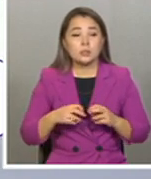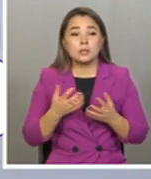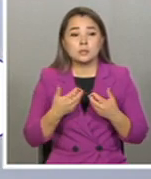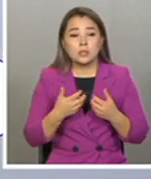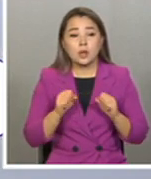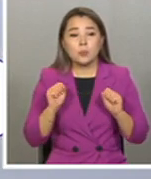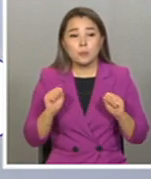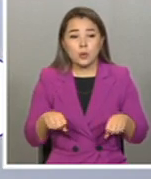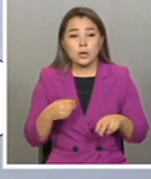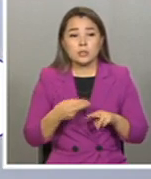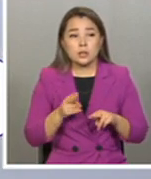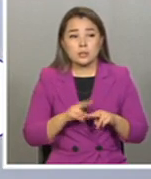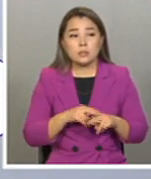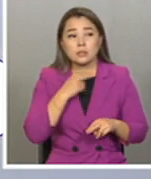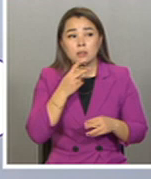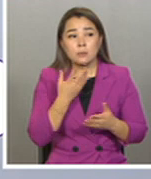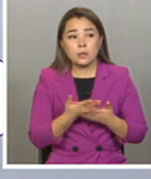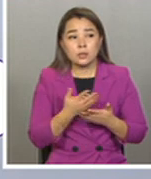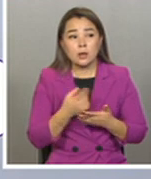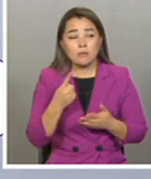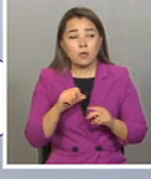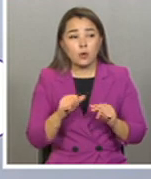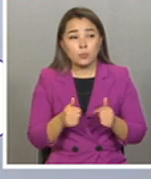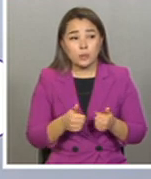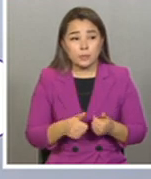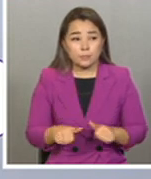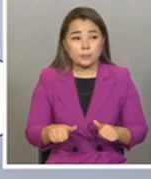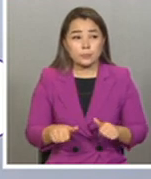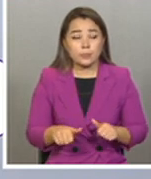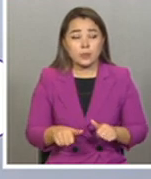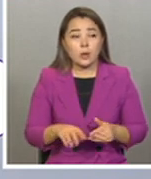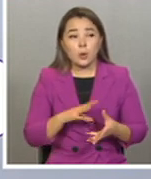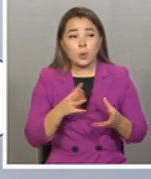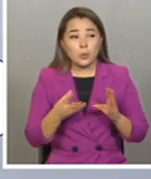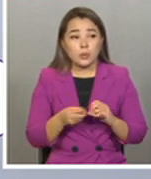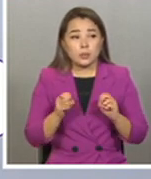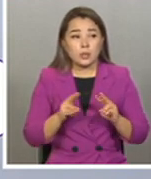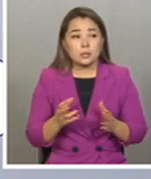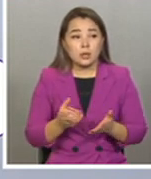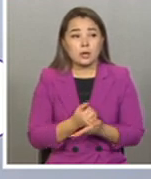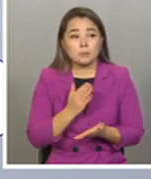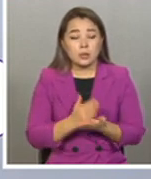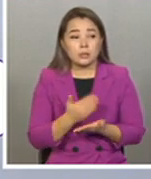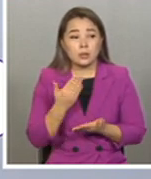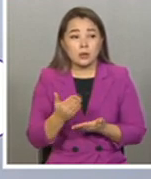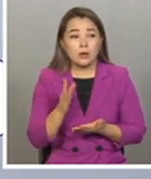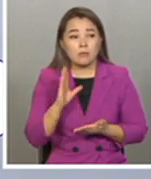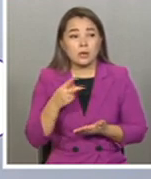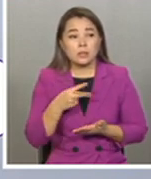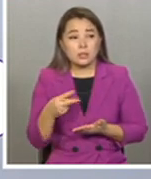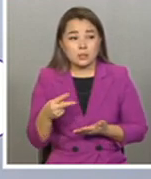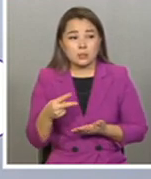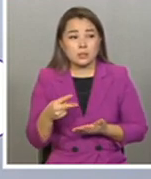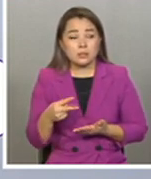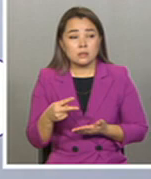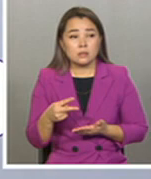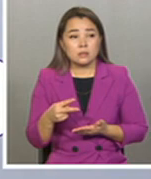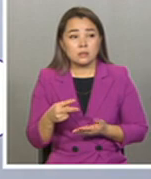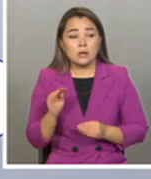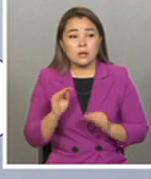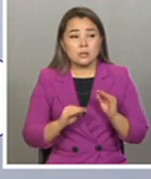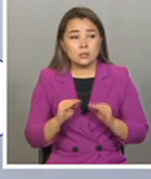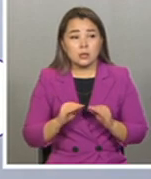мұнда назар аударсаңыздар, бірінші формулада бұл көлемді табуға арналған формула, яғни V тең, зат мөлшері